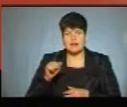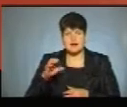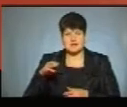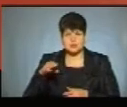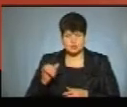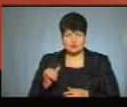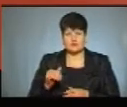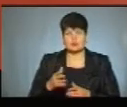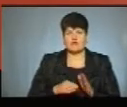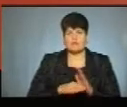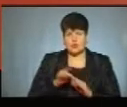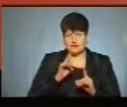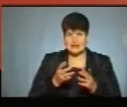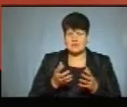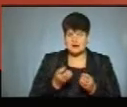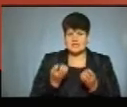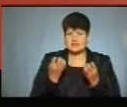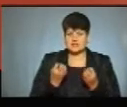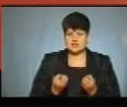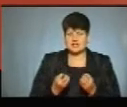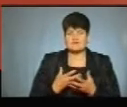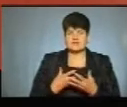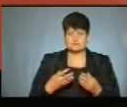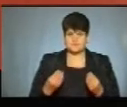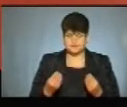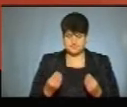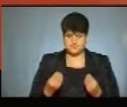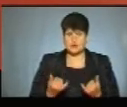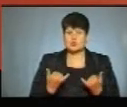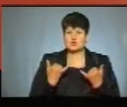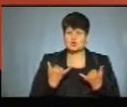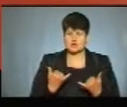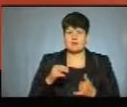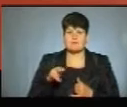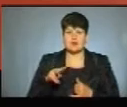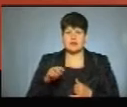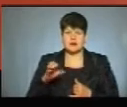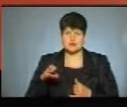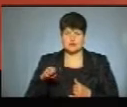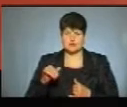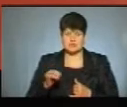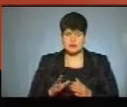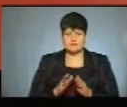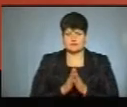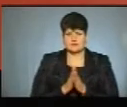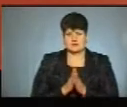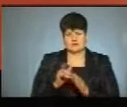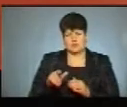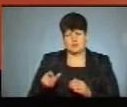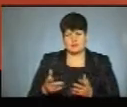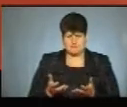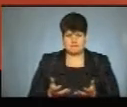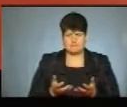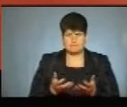8-го скликання прийняла ще навесні. Тож, сьогодні пластуни закликали громадськість підтримати їх. Я пропоную зараз